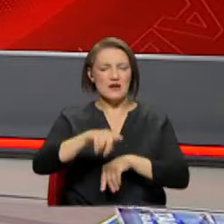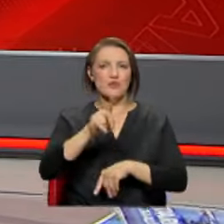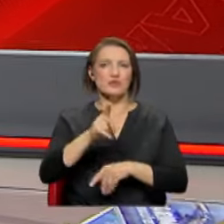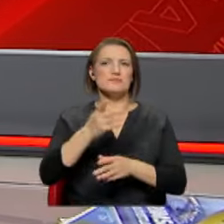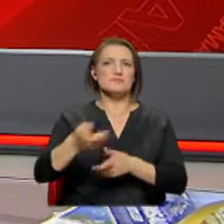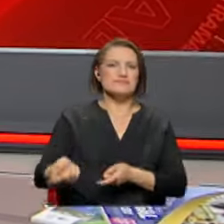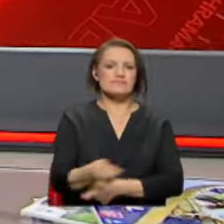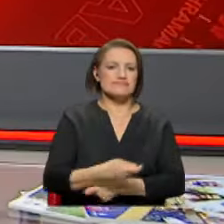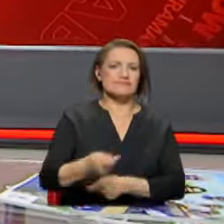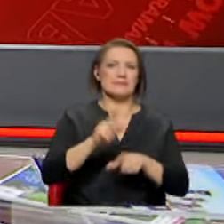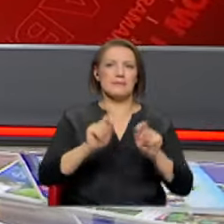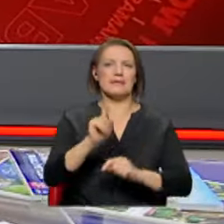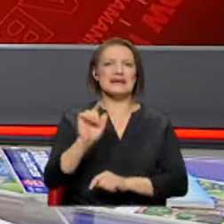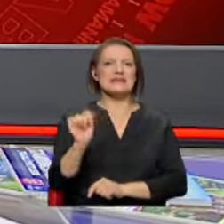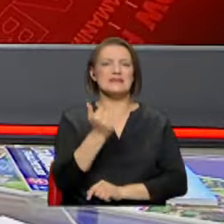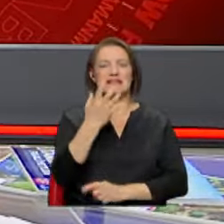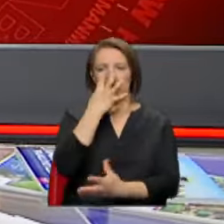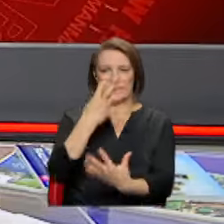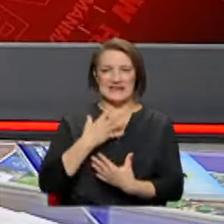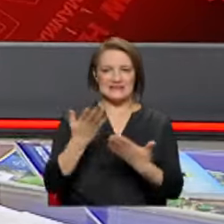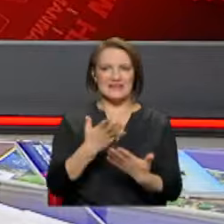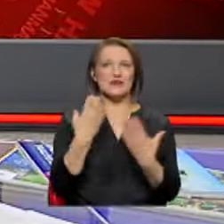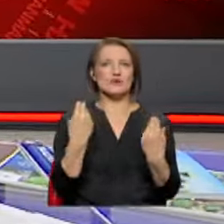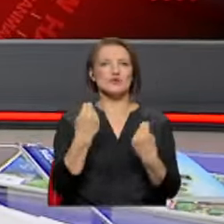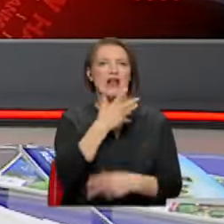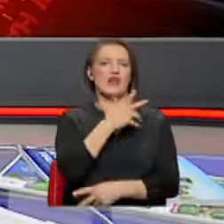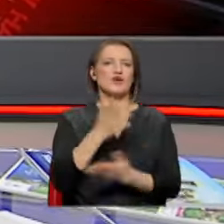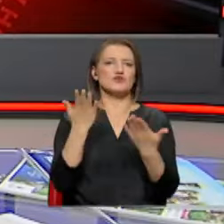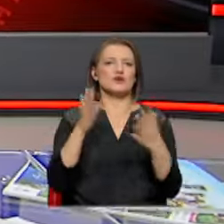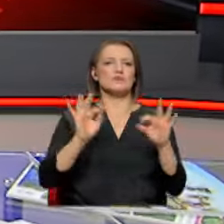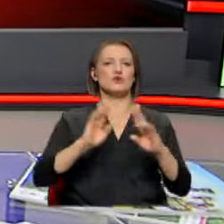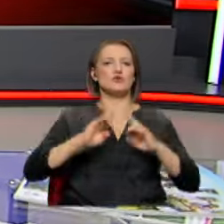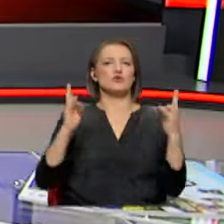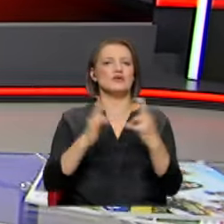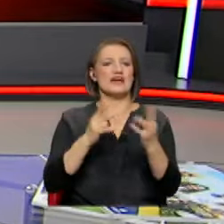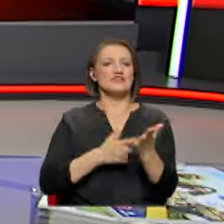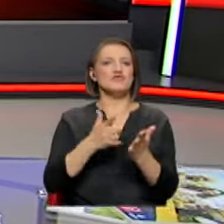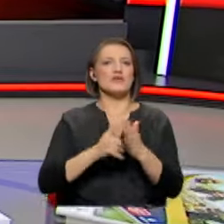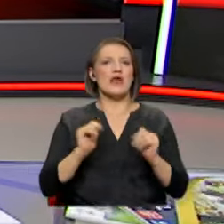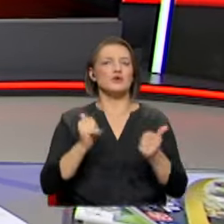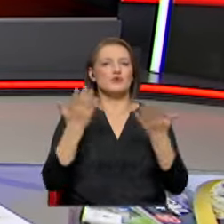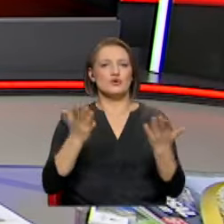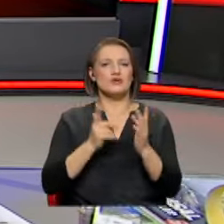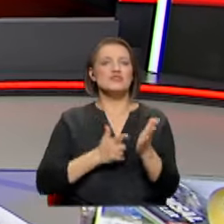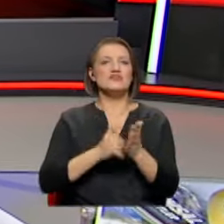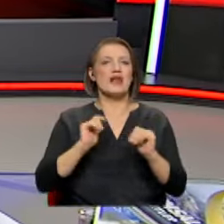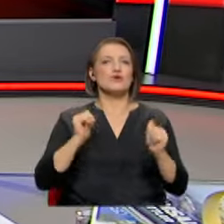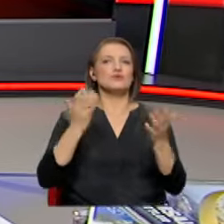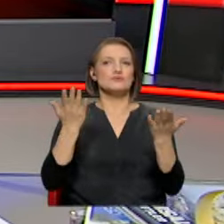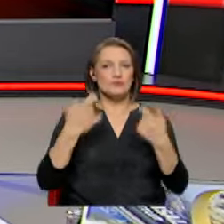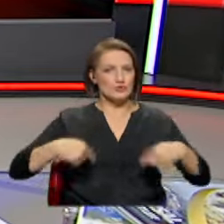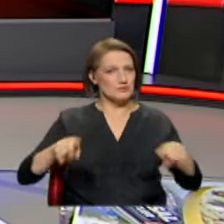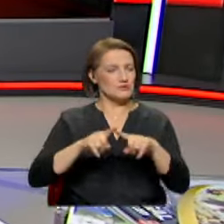biçersin. Bir kıymetli izleyicimizin önerisiydi. Gayet de güzel yakıştı. Bugün Dünya Çiftçiler Günü. Çiftçiler gününüz,